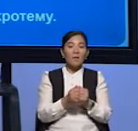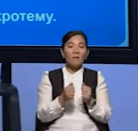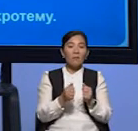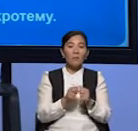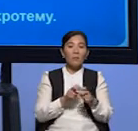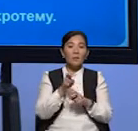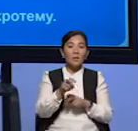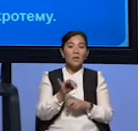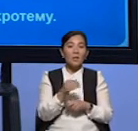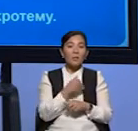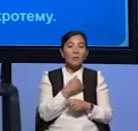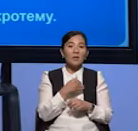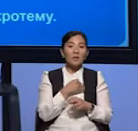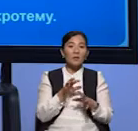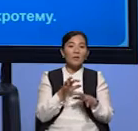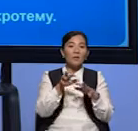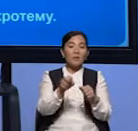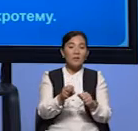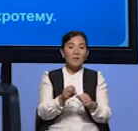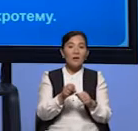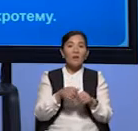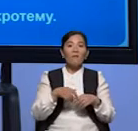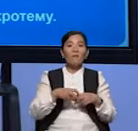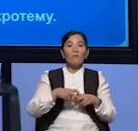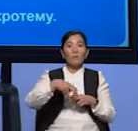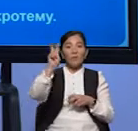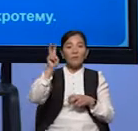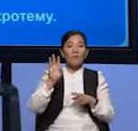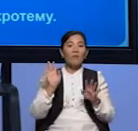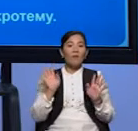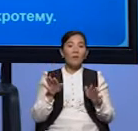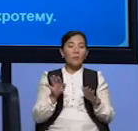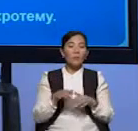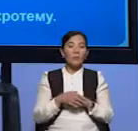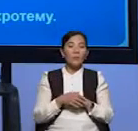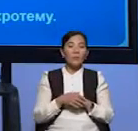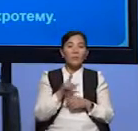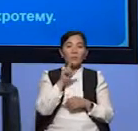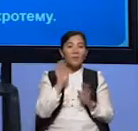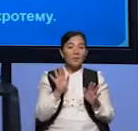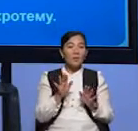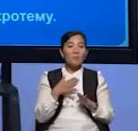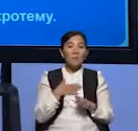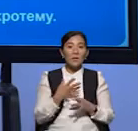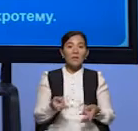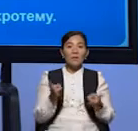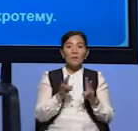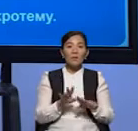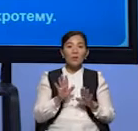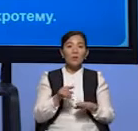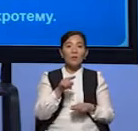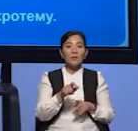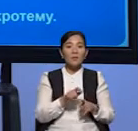подскакивает и пытается перехватить вспорхнувшего воробья. Итак, ребята, мы оставили только те